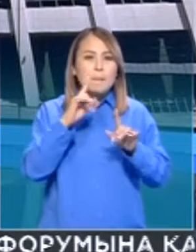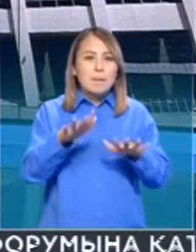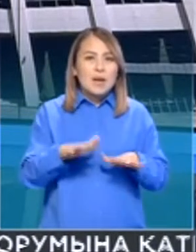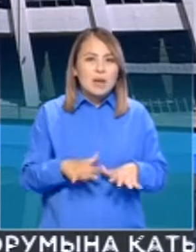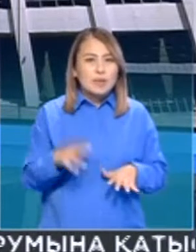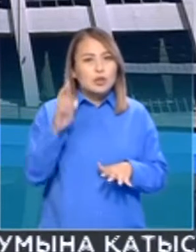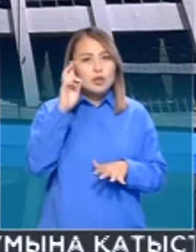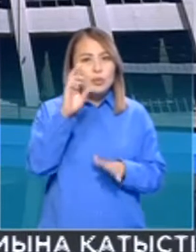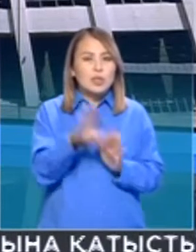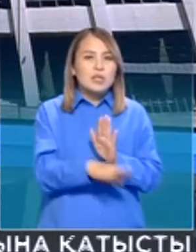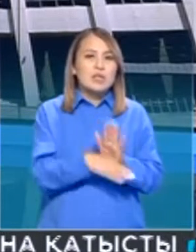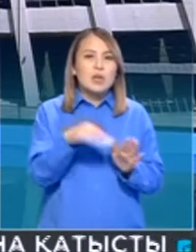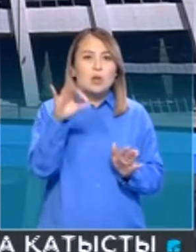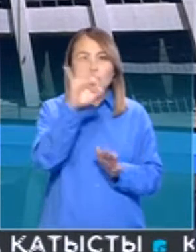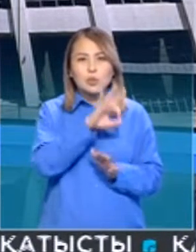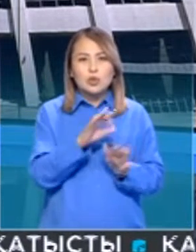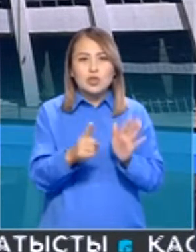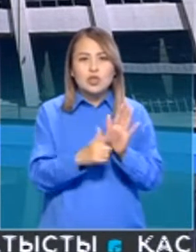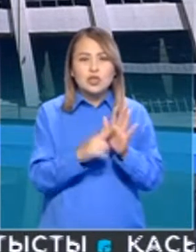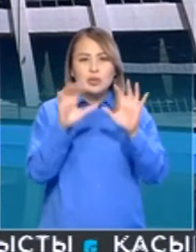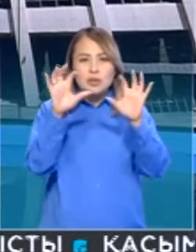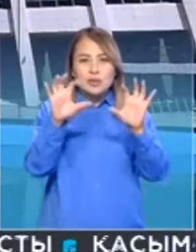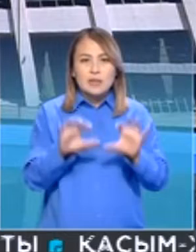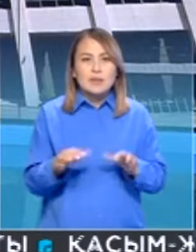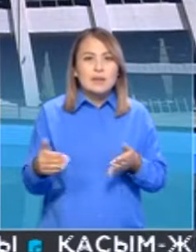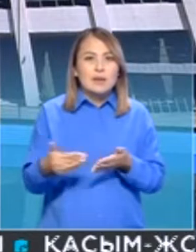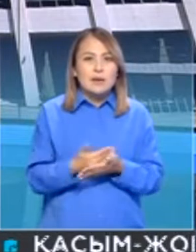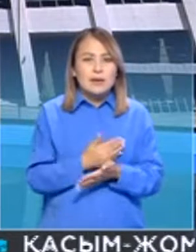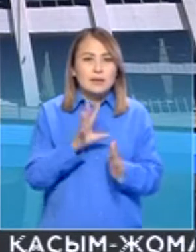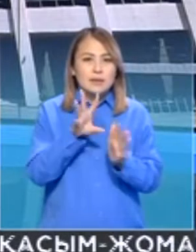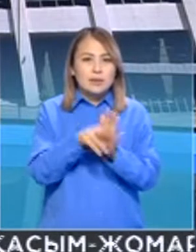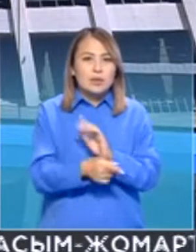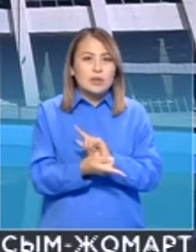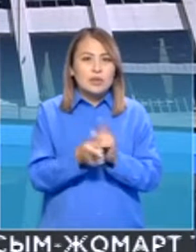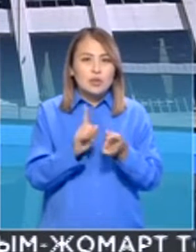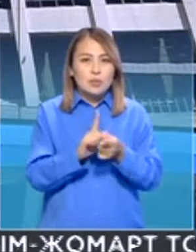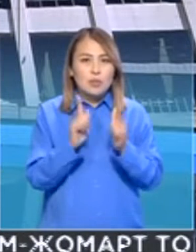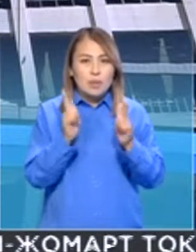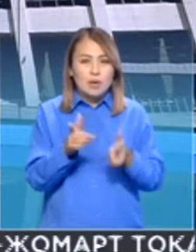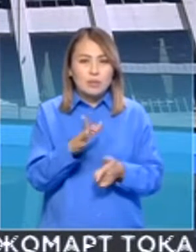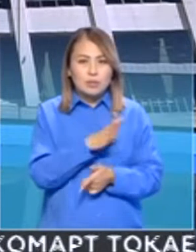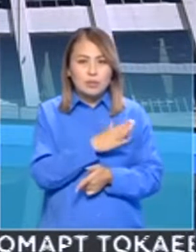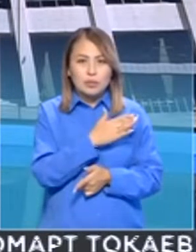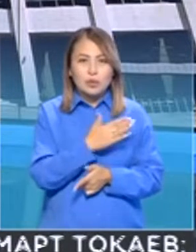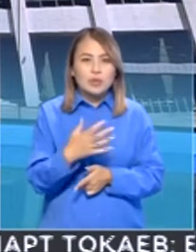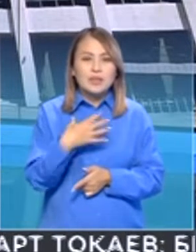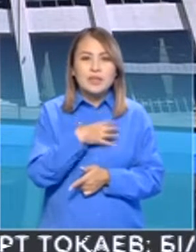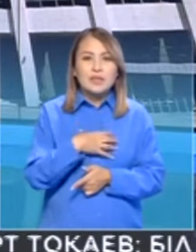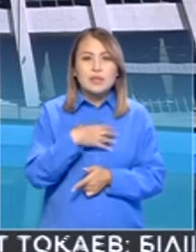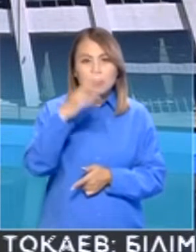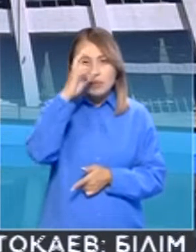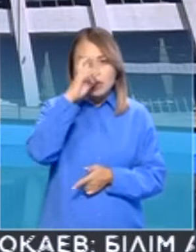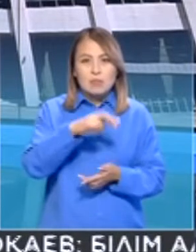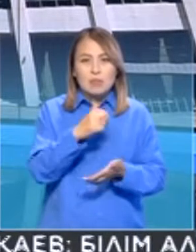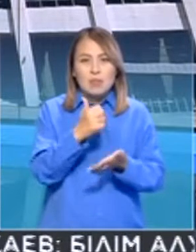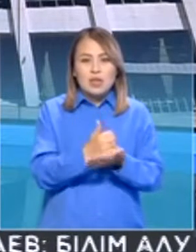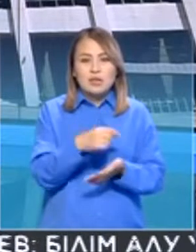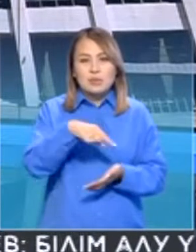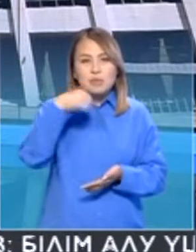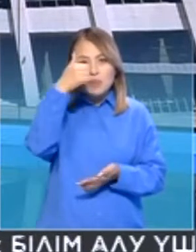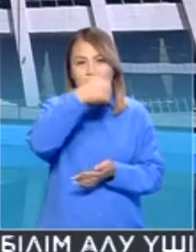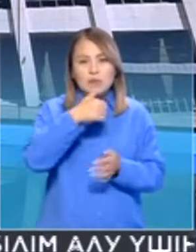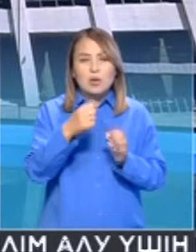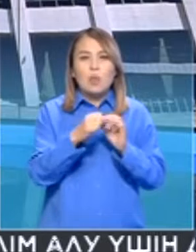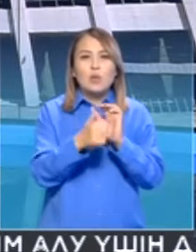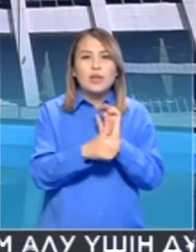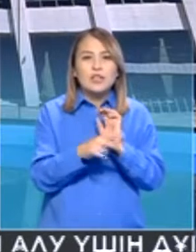президенті, парламенті, үкіметі және сайлау туралы 7 конституциялық заңға енгізілген өзгерістер мақұлданды. Бұл негізінен мемлекет